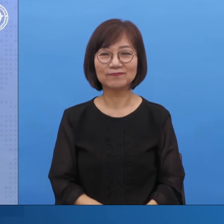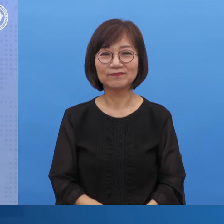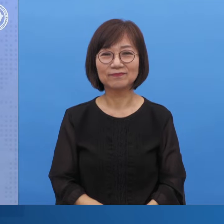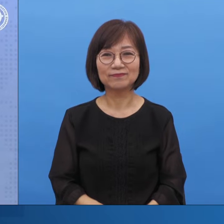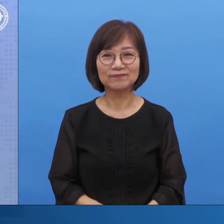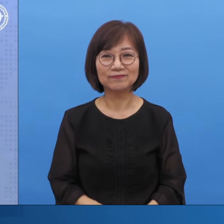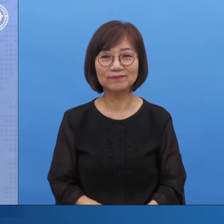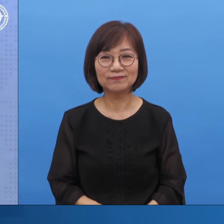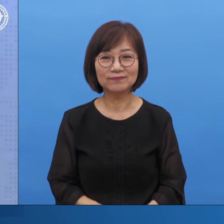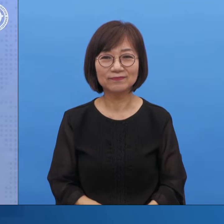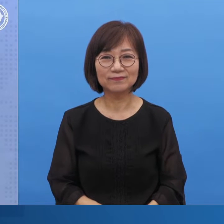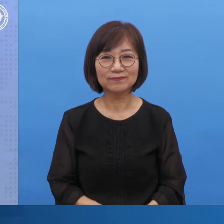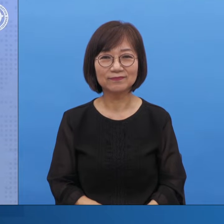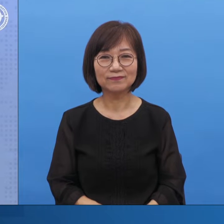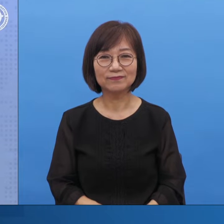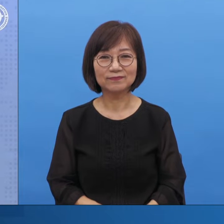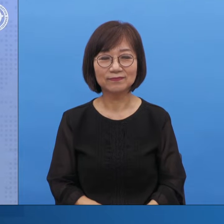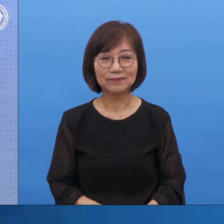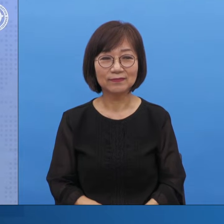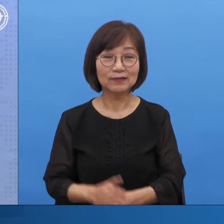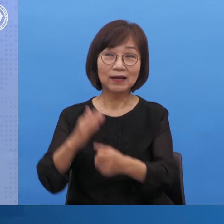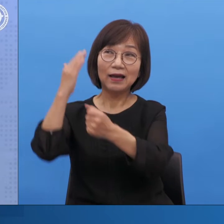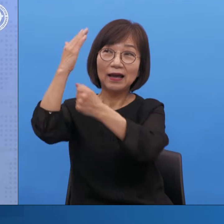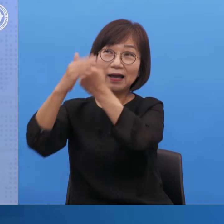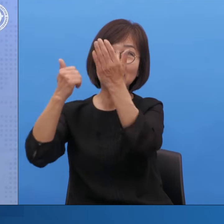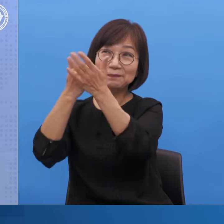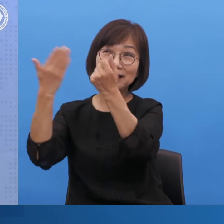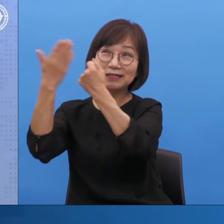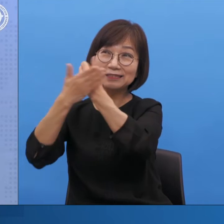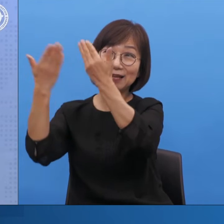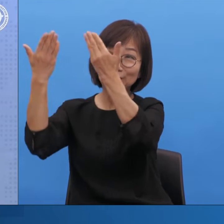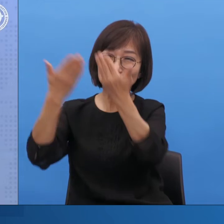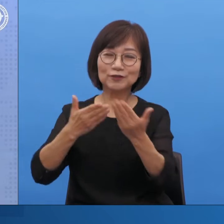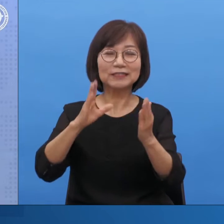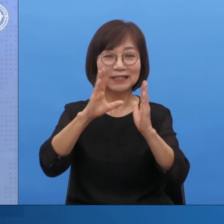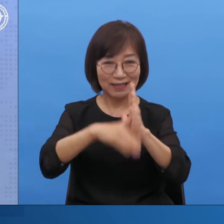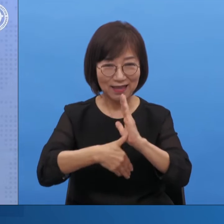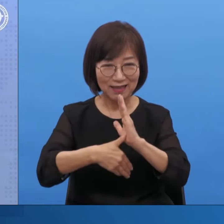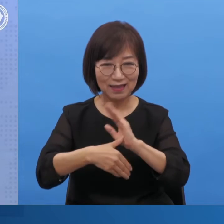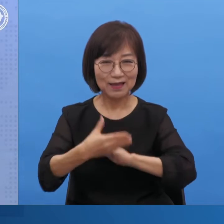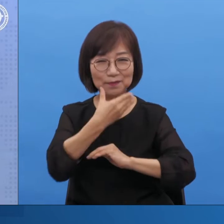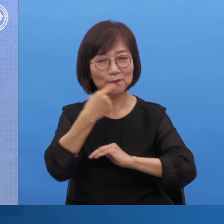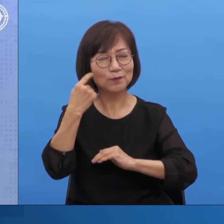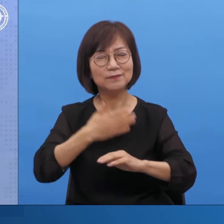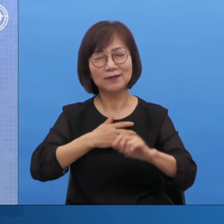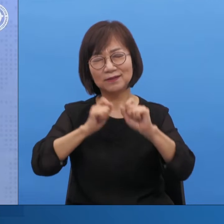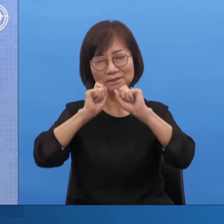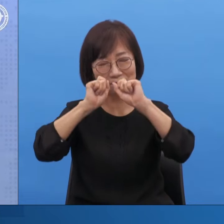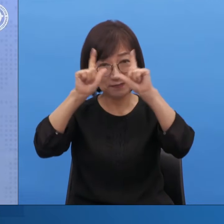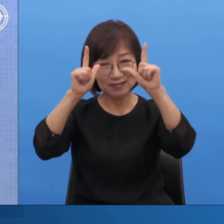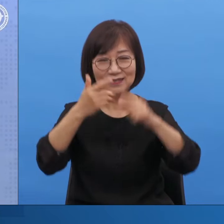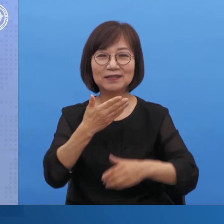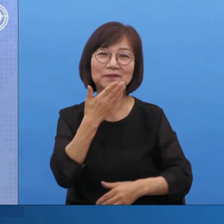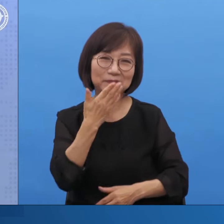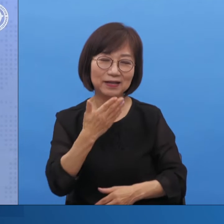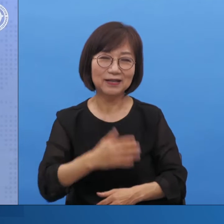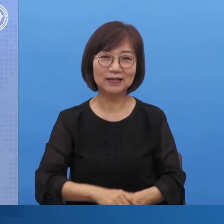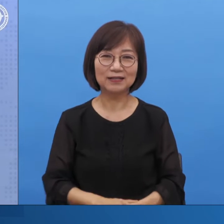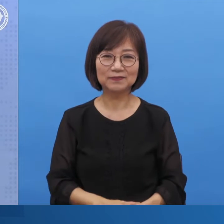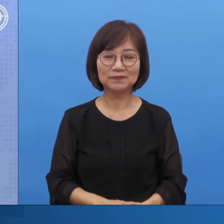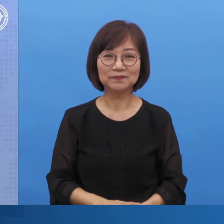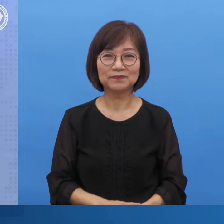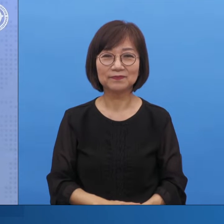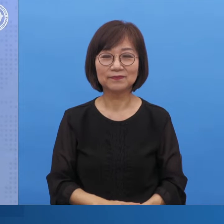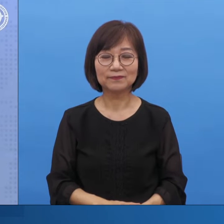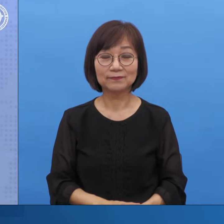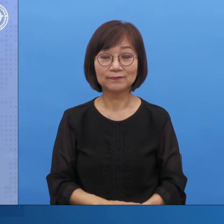뭐 하나님 은혜 아니고는 불가능해. And in some sense, it's actually impossible to understand if it's not by God's grace. 나 지금도 기억납니다. And